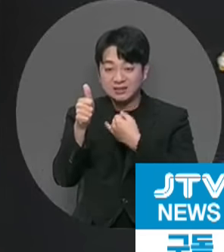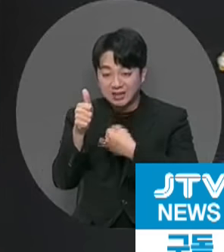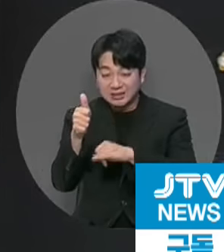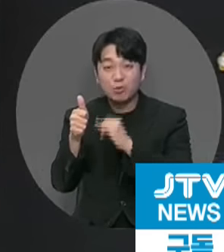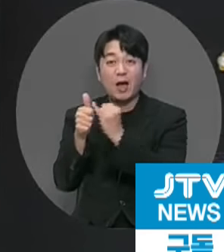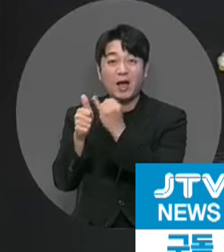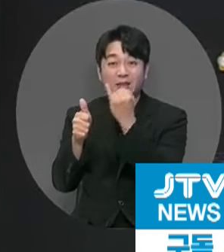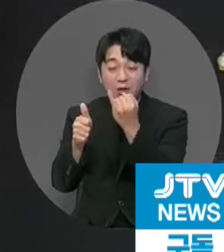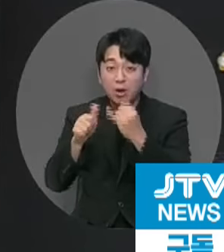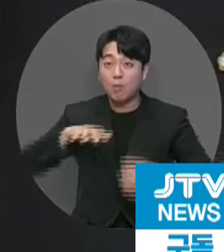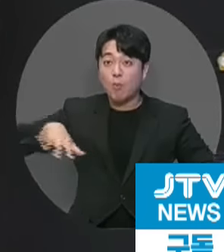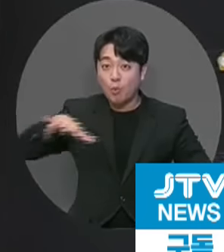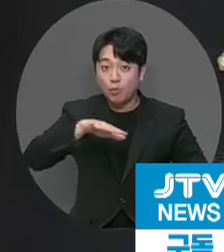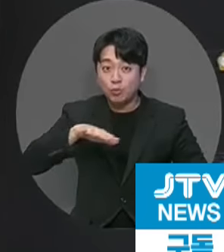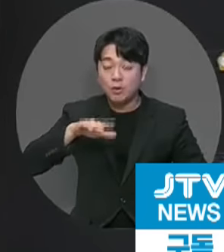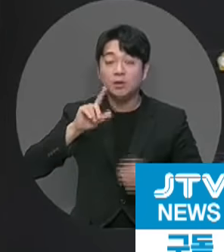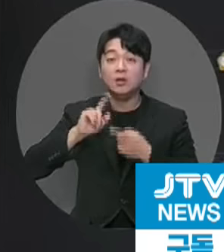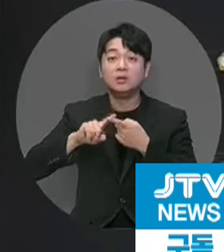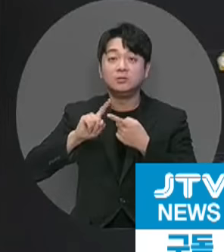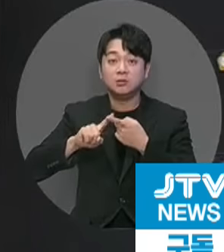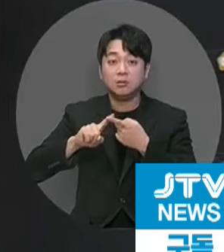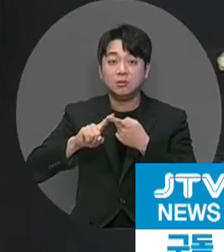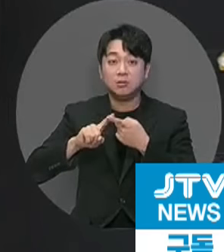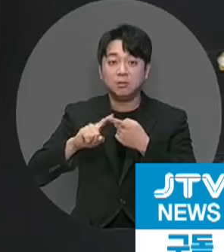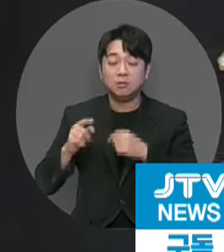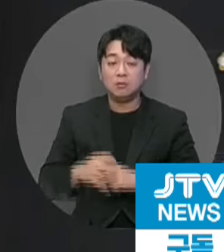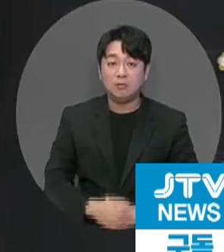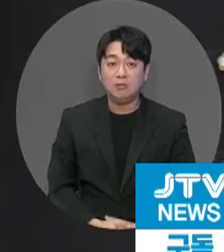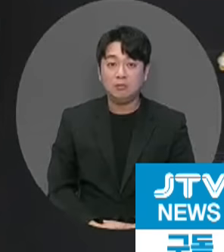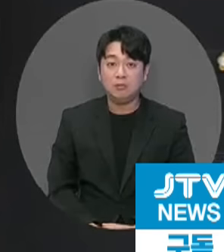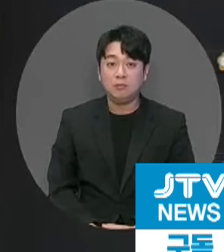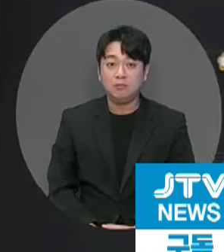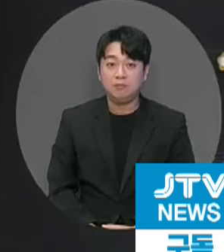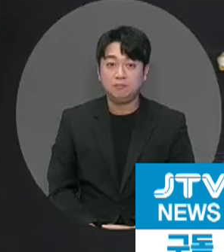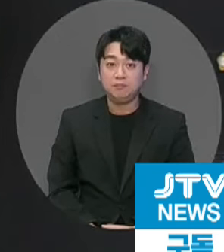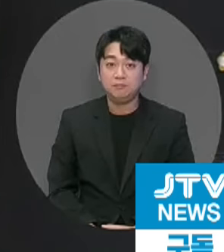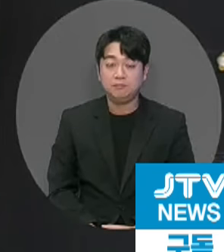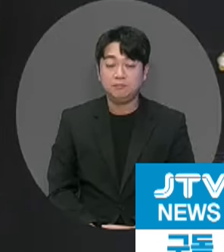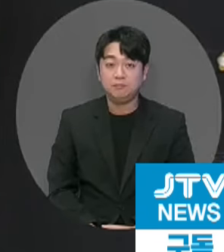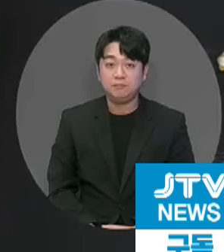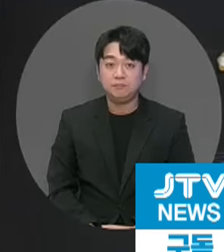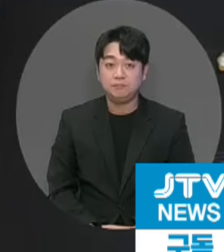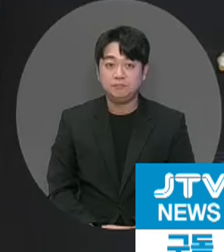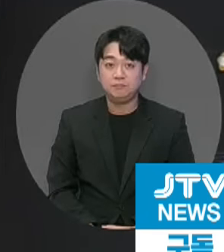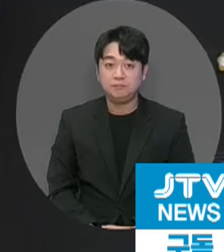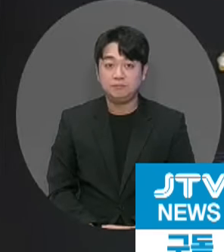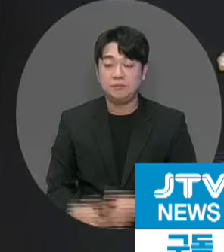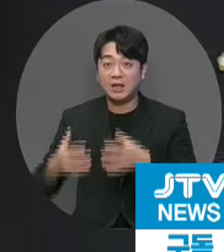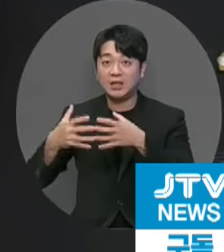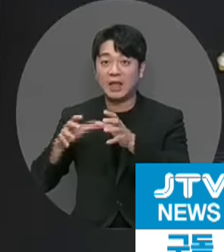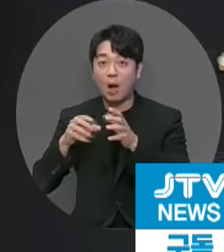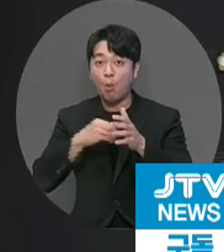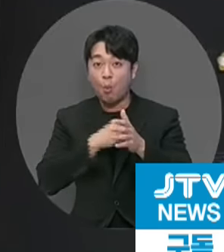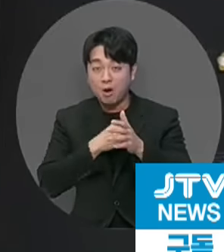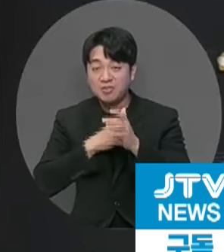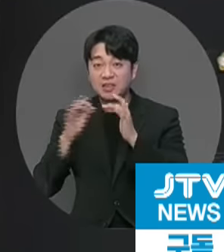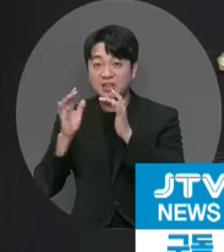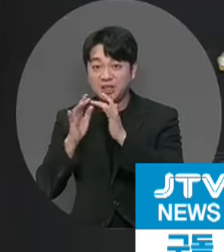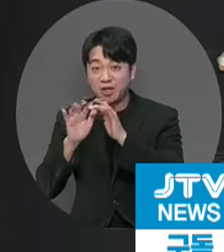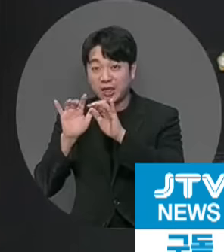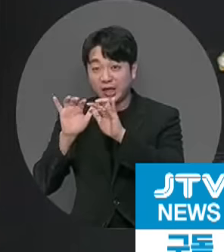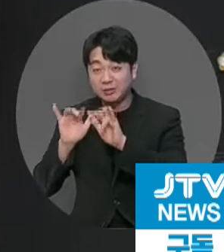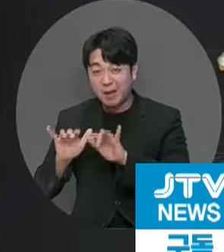그 마치 류일임 2 같은 그런 게시판에 그